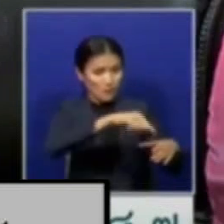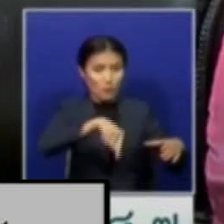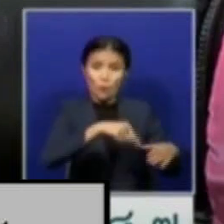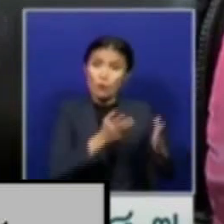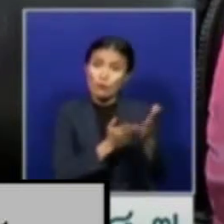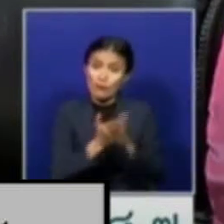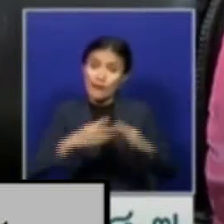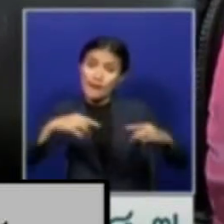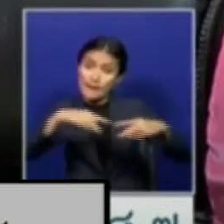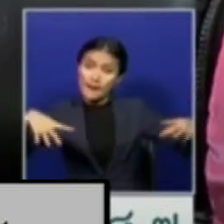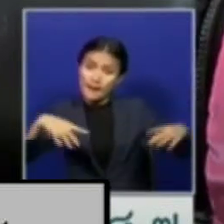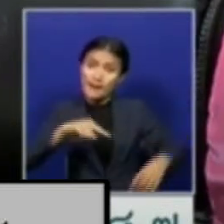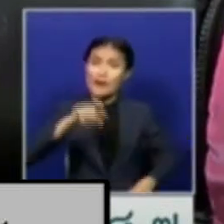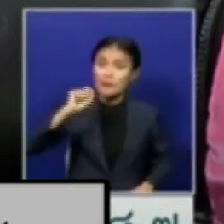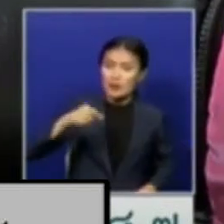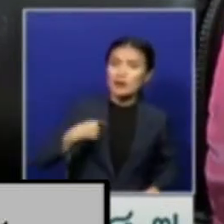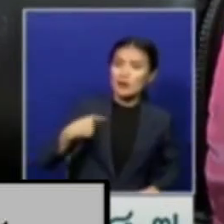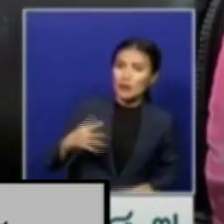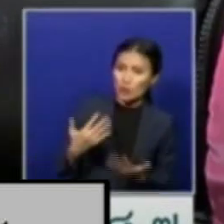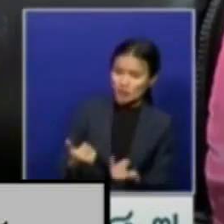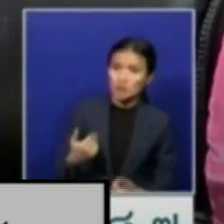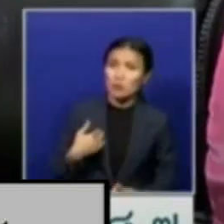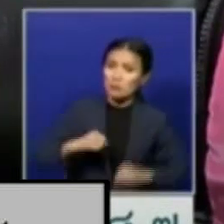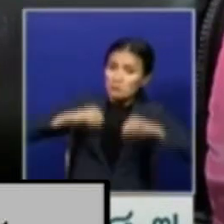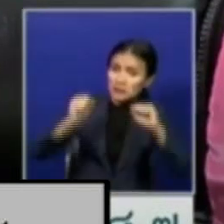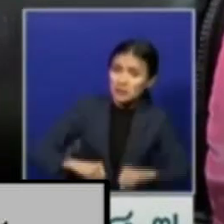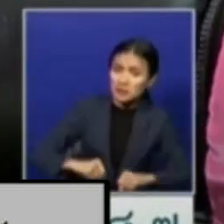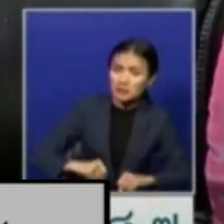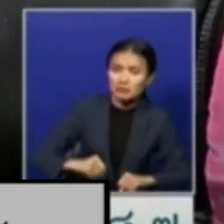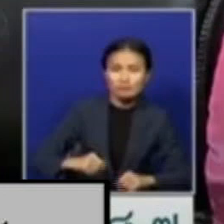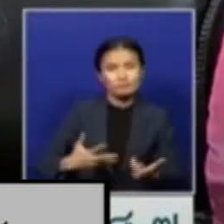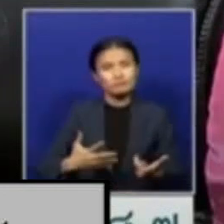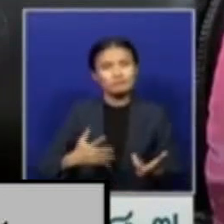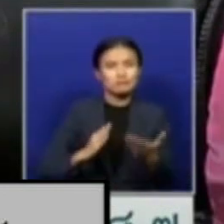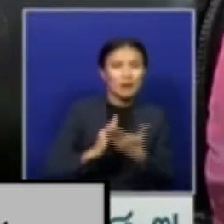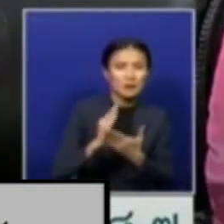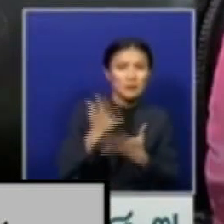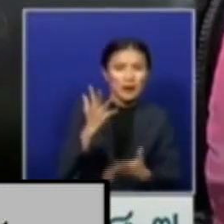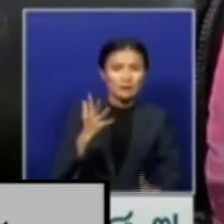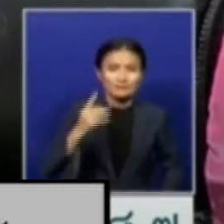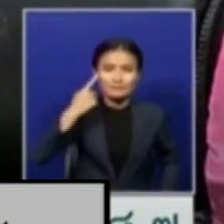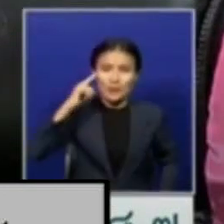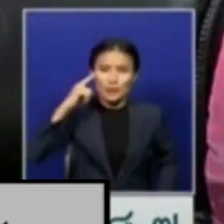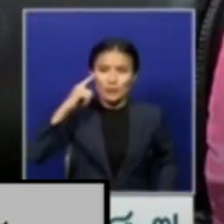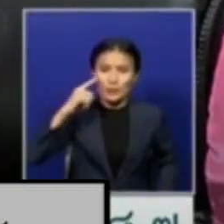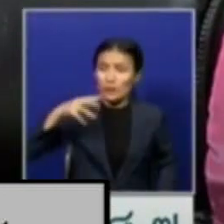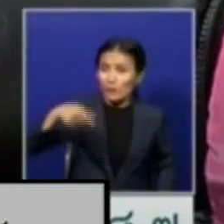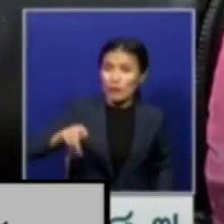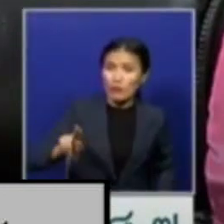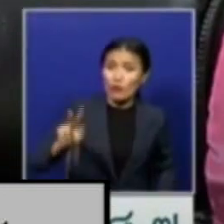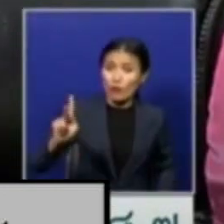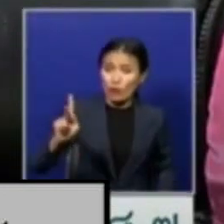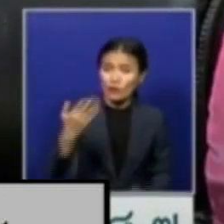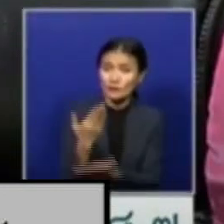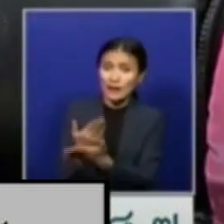ราเป็นหนี้ด้วยกัน2020อย่างไรนั้นเนี่ยนะครับ ผมต้องกราบเรียนนะครับอยู่ที่ความชัดเจ